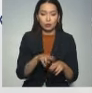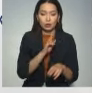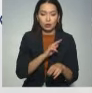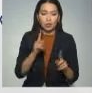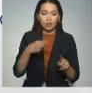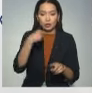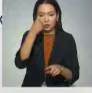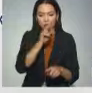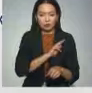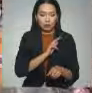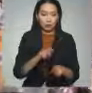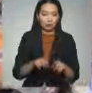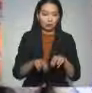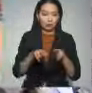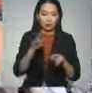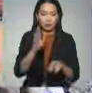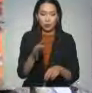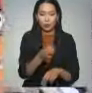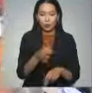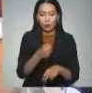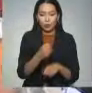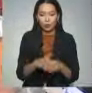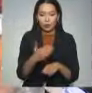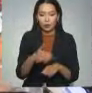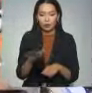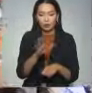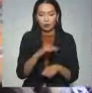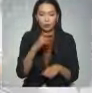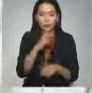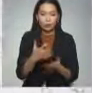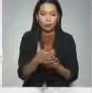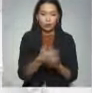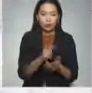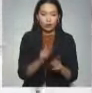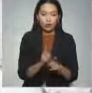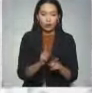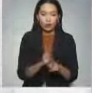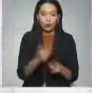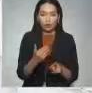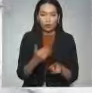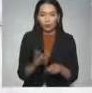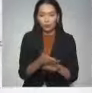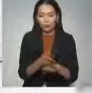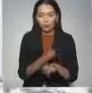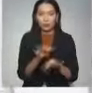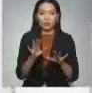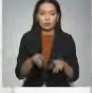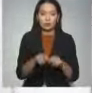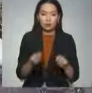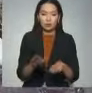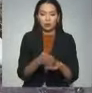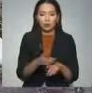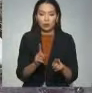келесі жылы жүзеге асырылмақ. Облыс орталығында тұрмыстық қатты қалдықтарды жинау, тасымалдау, сұрыптау және орналастыруға қатысты